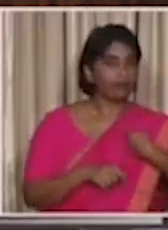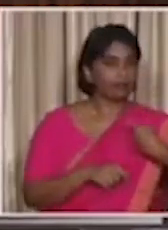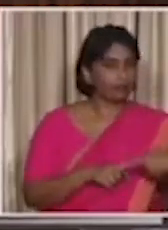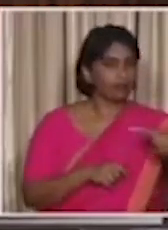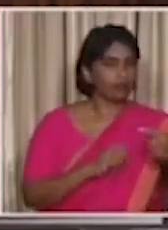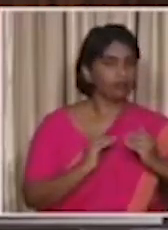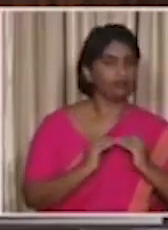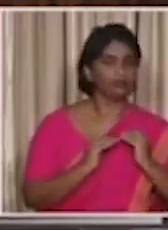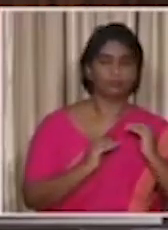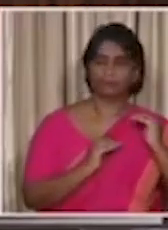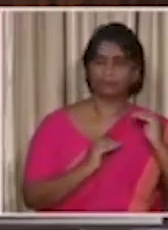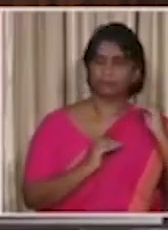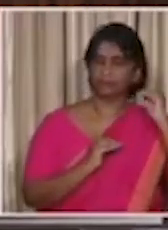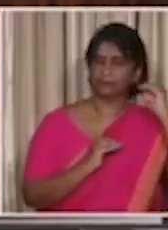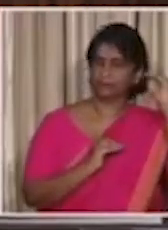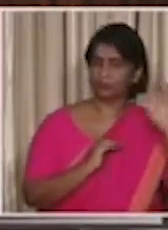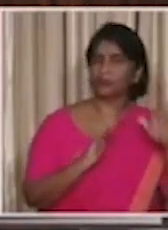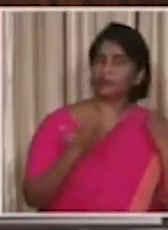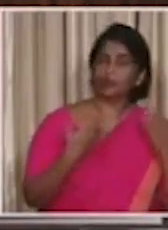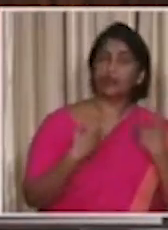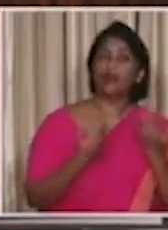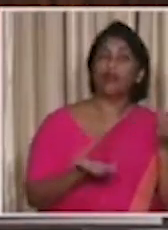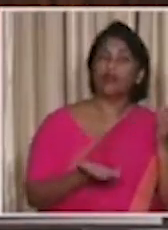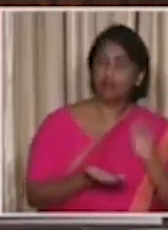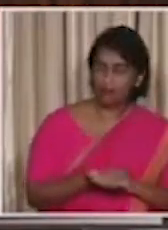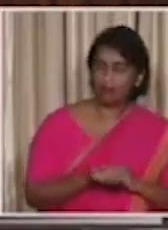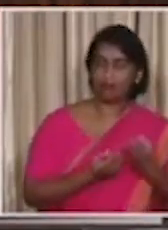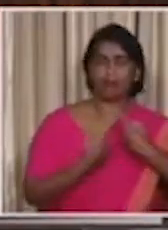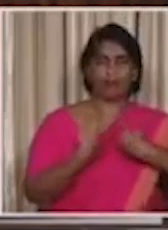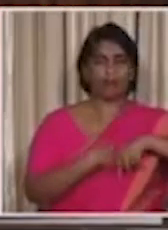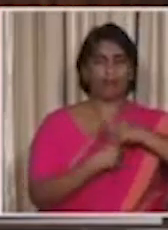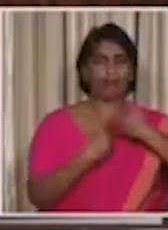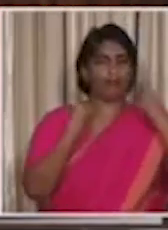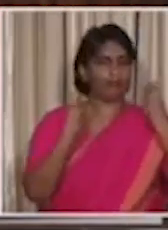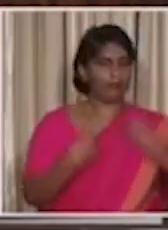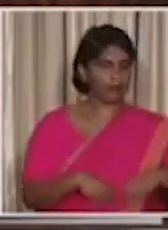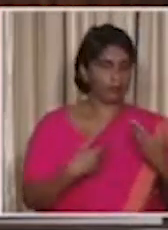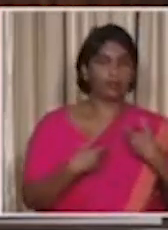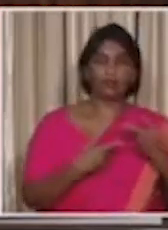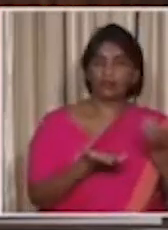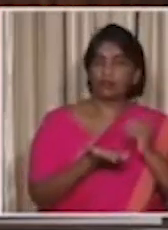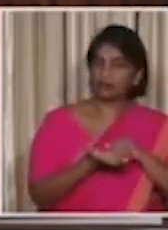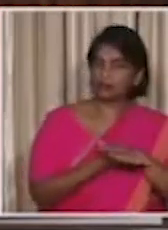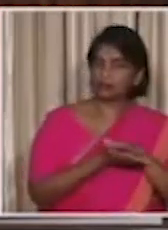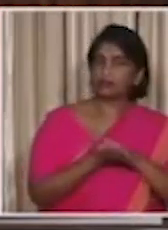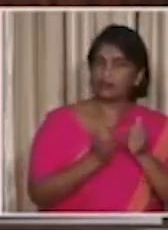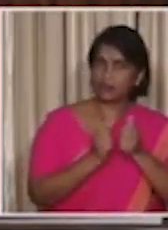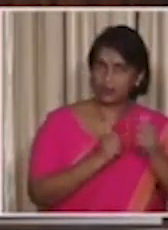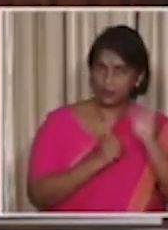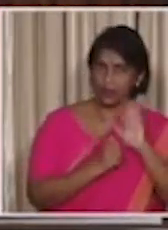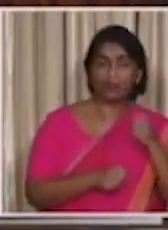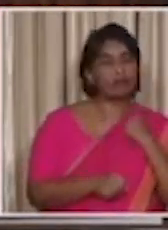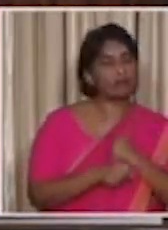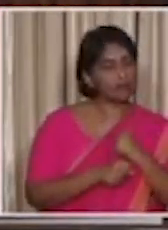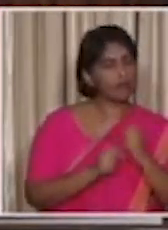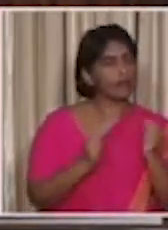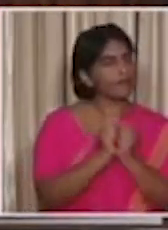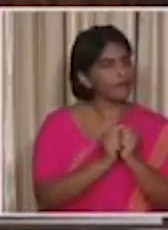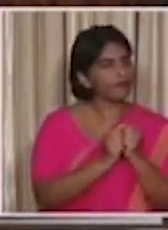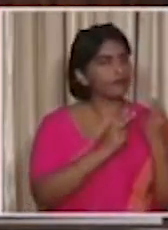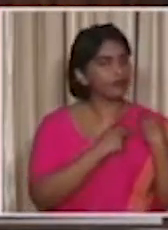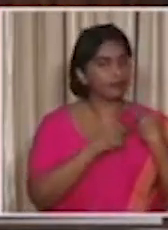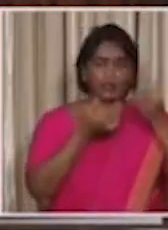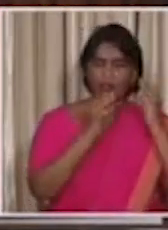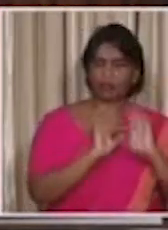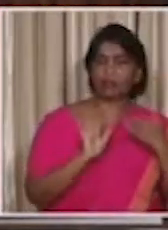දවස ඉදිරියට යනවා. නැතිනම් අපට නැවත ආපස්සට යන්න වෙනවා. මේ ප්‍රතිසංස්කරණවලදී රජයේ කාර්යභාරය අපි